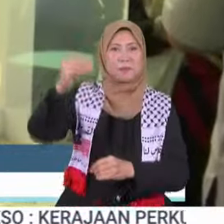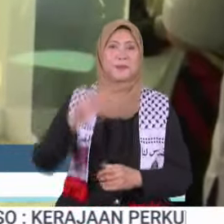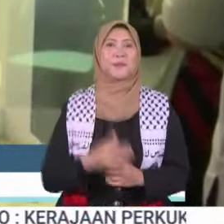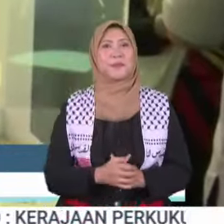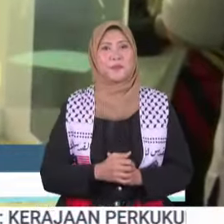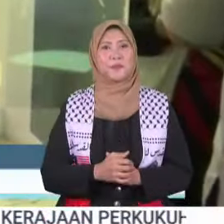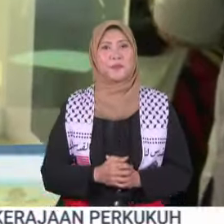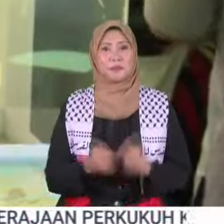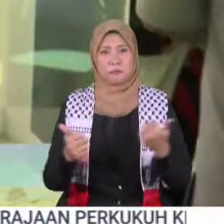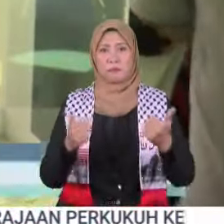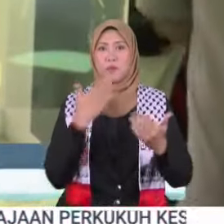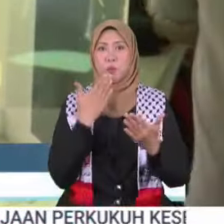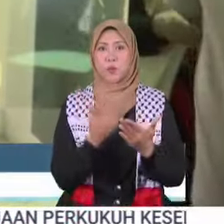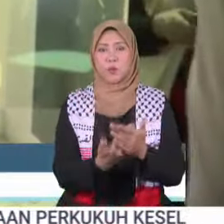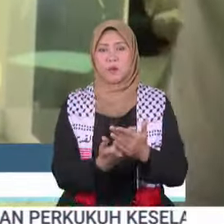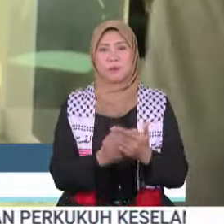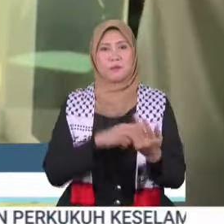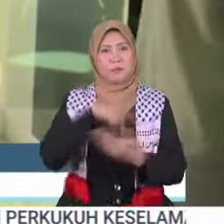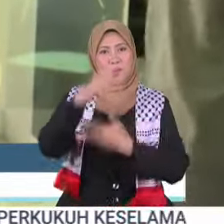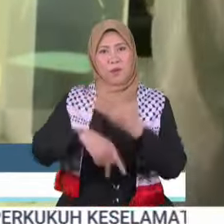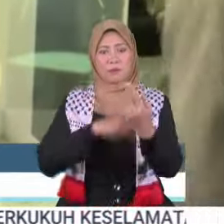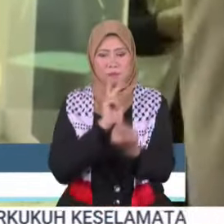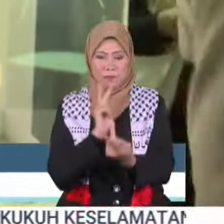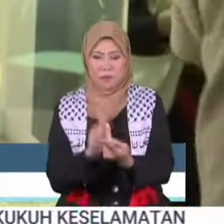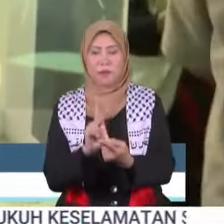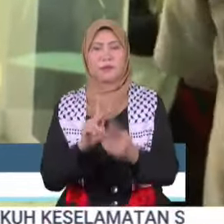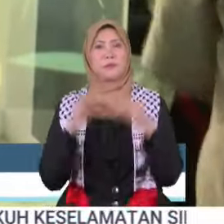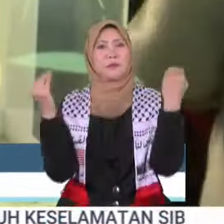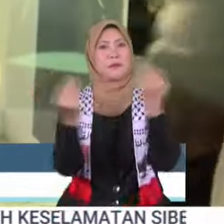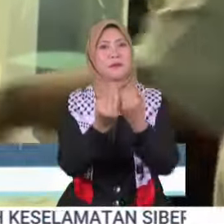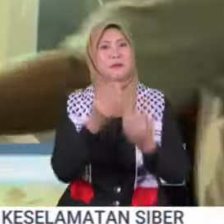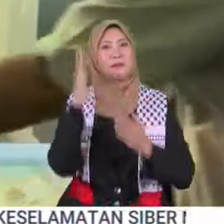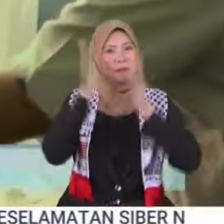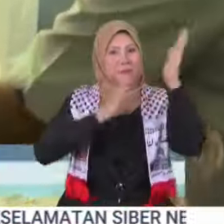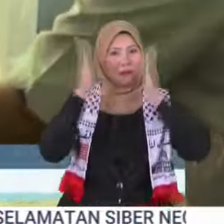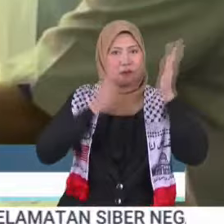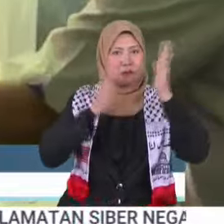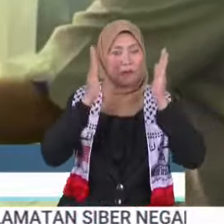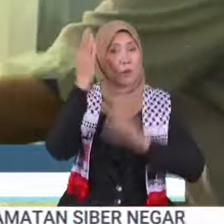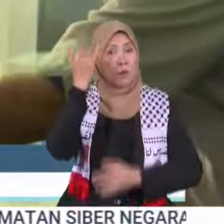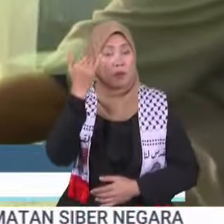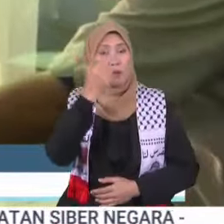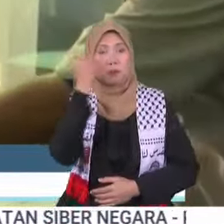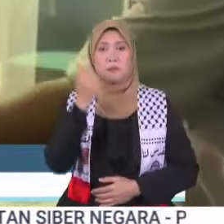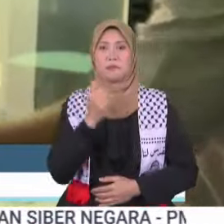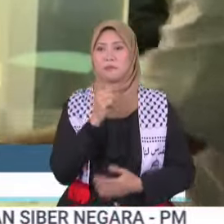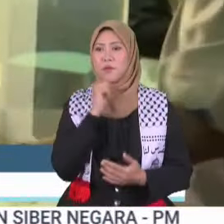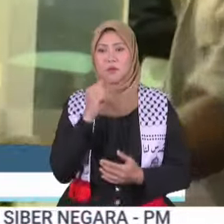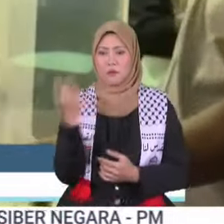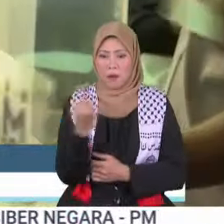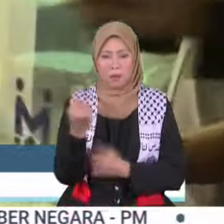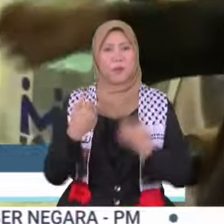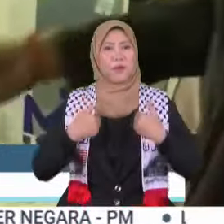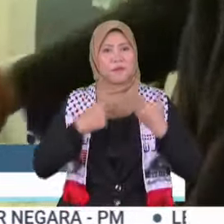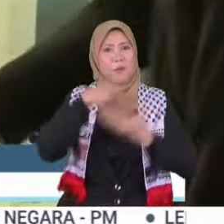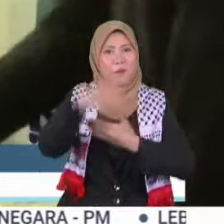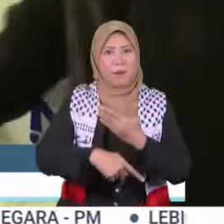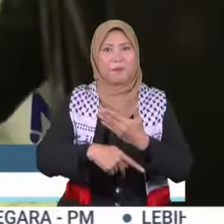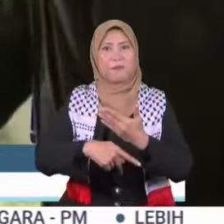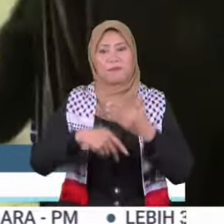Sangat bagus. Program ni memang sesuai untuk masyarakat Malaysia sebab bukan selalu ada macam ni kan.